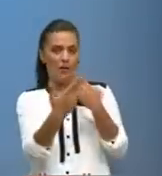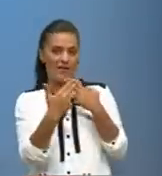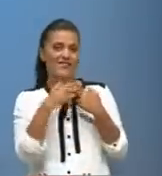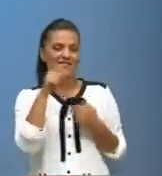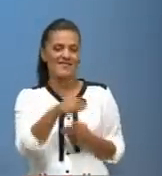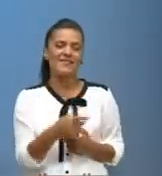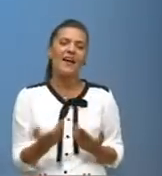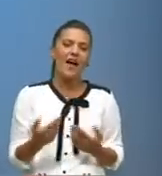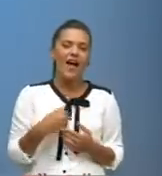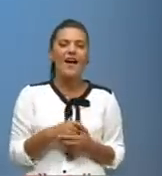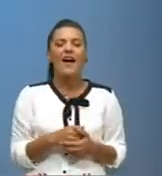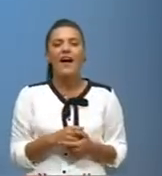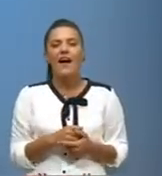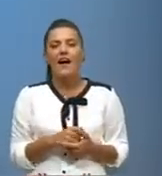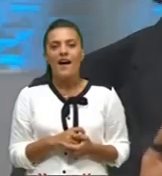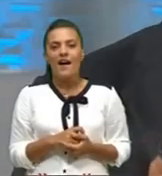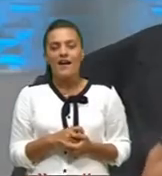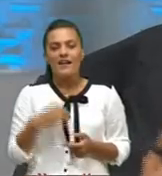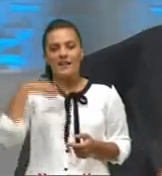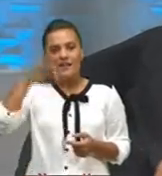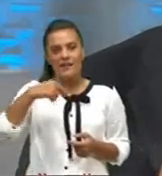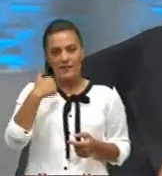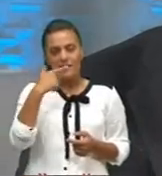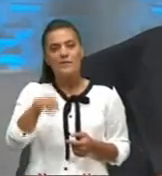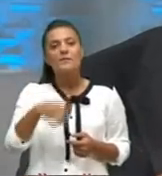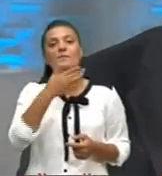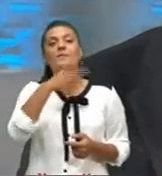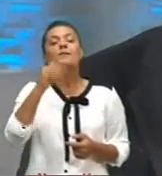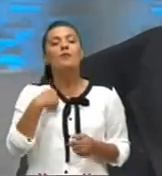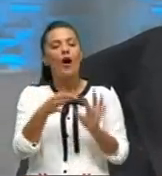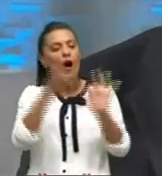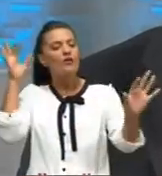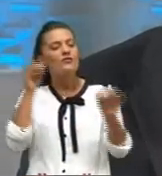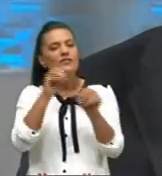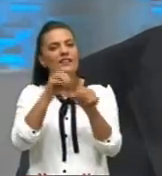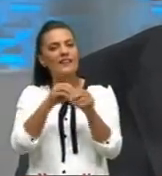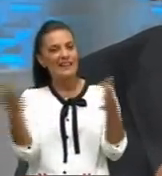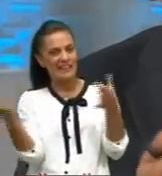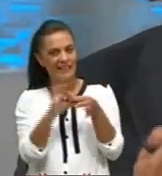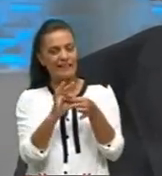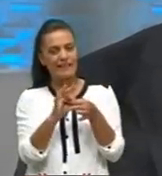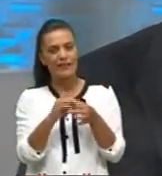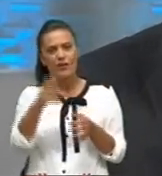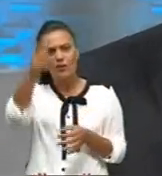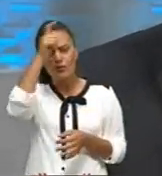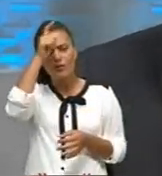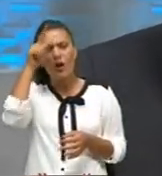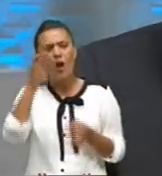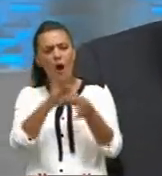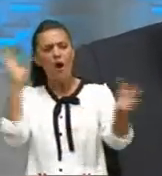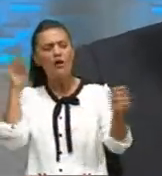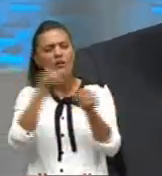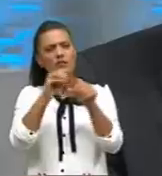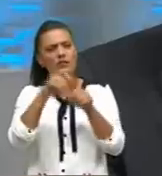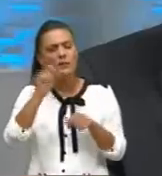öğreteceksiniz. Evet. Estağfurullah. Evet. Şimdi ben dedim bunu bilmiyorsam eğer bu okçulukla ilgili, Türkler ok atarken